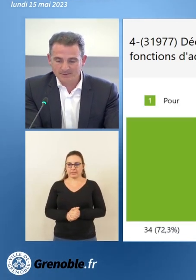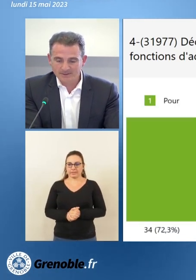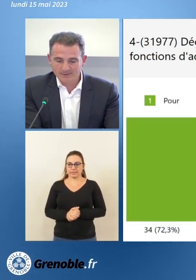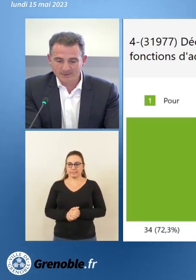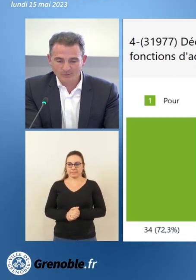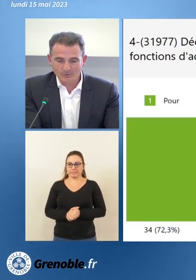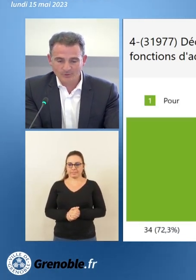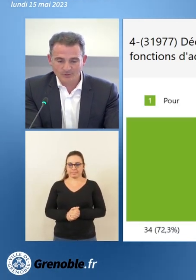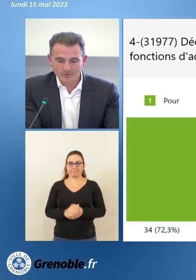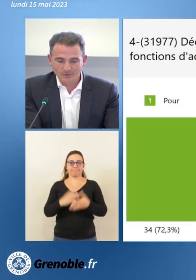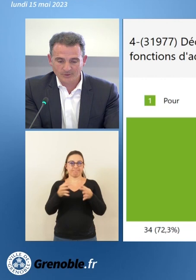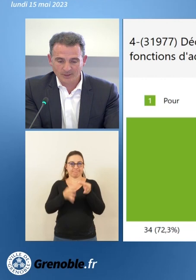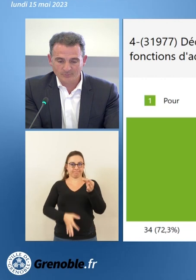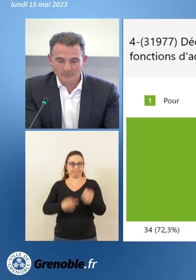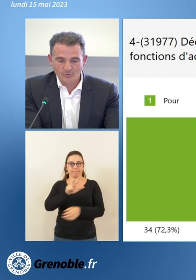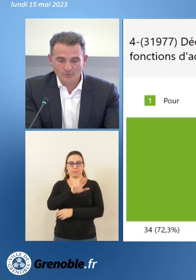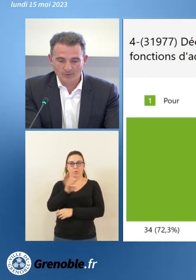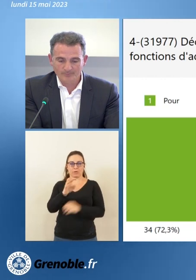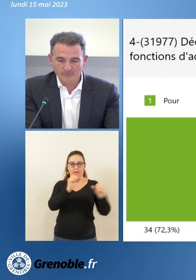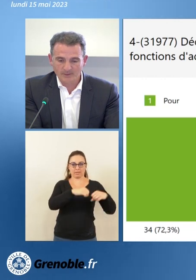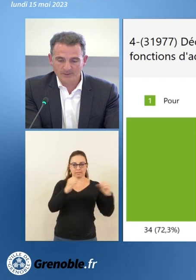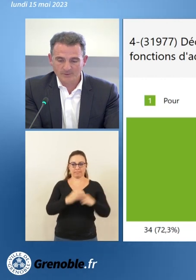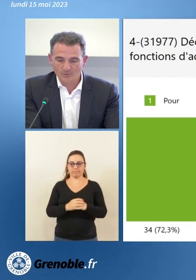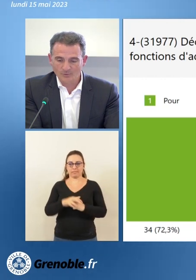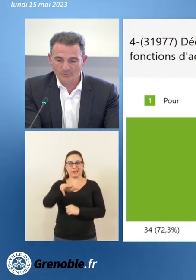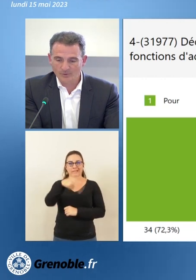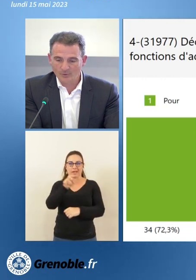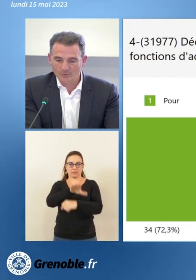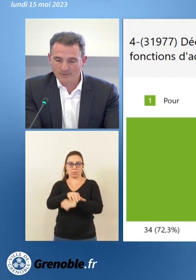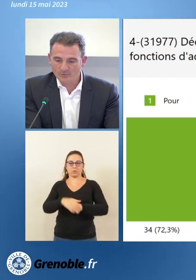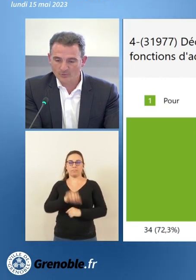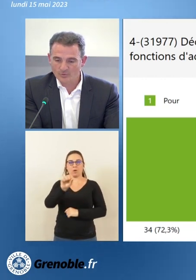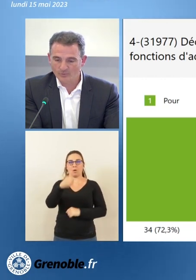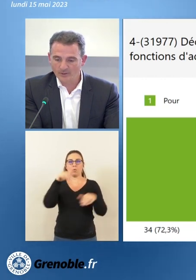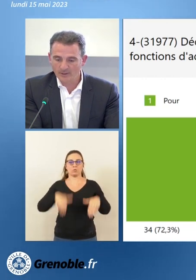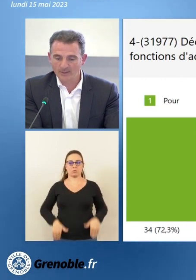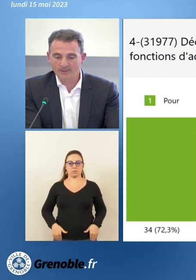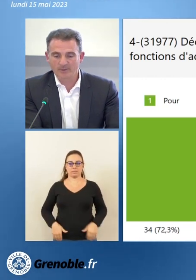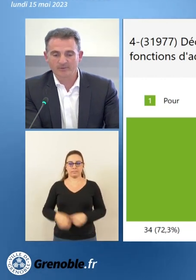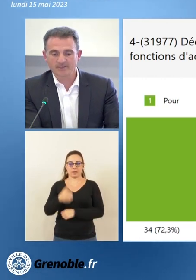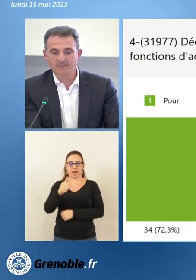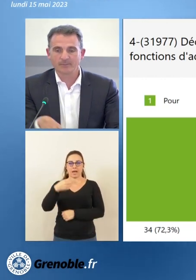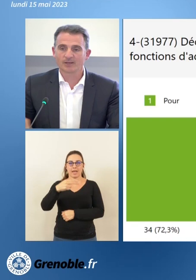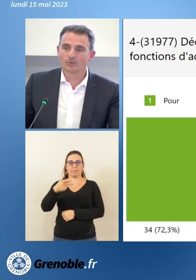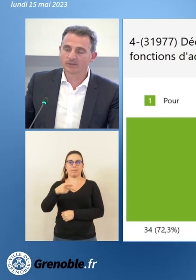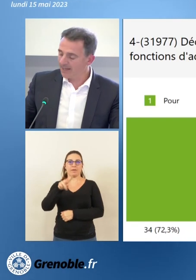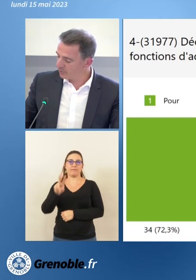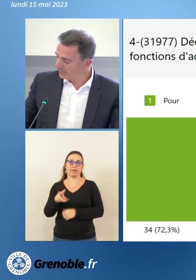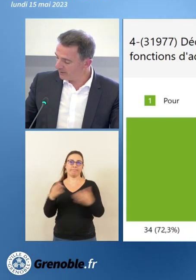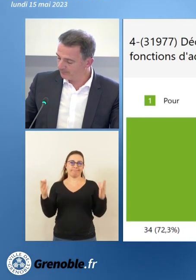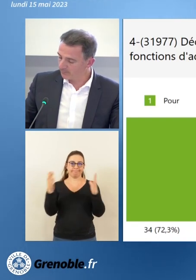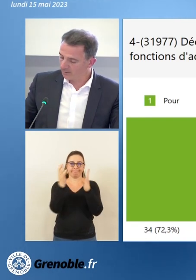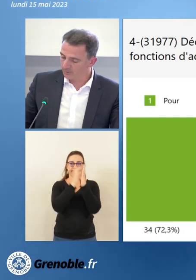et donc 34 pour 13 contre 11 abstentions et 1 MPP cette délibération est